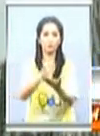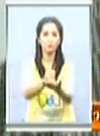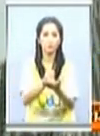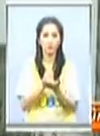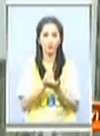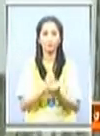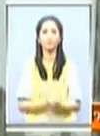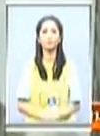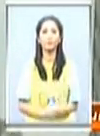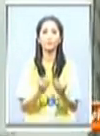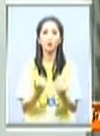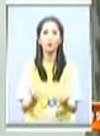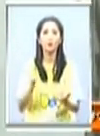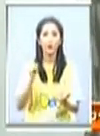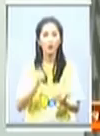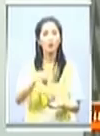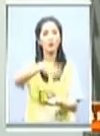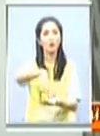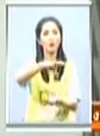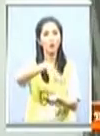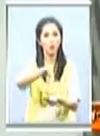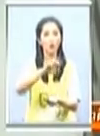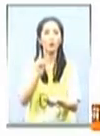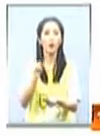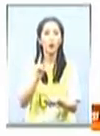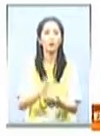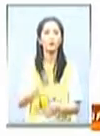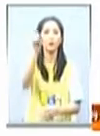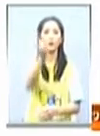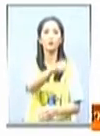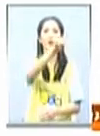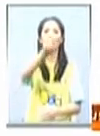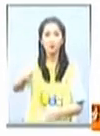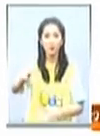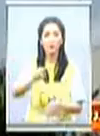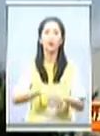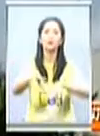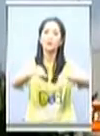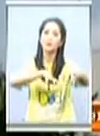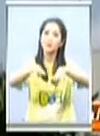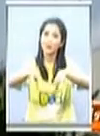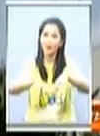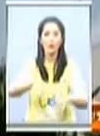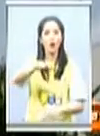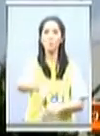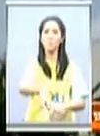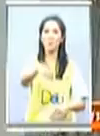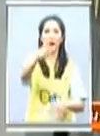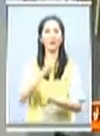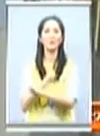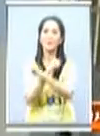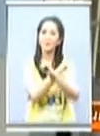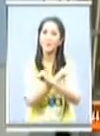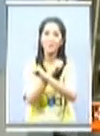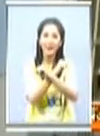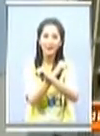นอกจากนี้ก็ยังได้เปิดเผยว่าวารสารทางเศรษฐกิจในประเทศอังกฤษมีการจัดอันดับเมืองปลอดภัยสำหรับการอยู่อาศัยนะคะก็พบว่ากรุงเทพมห